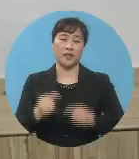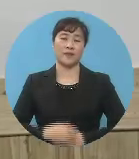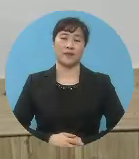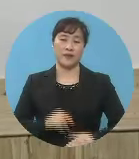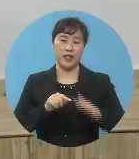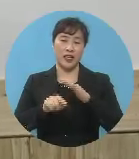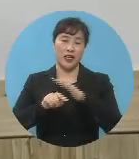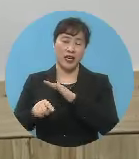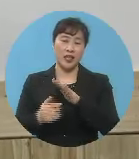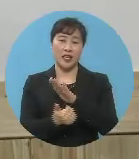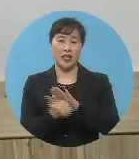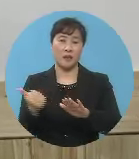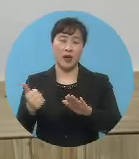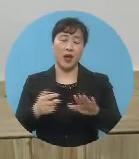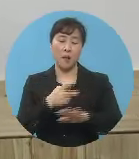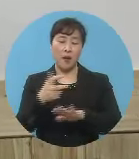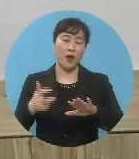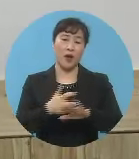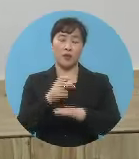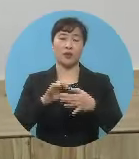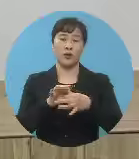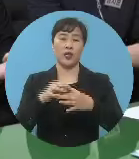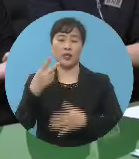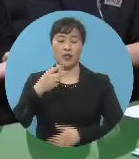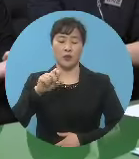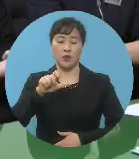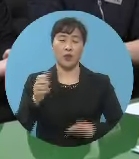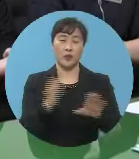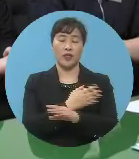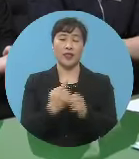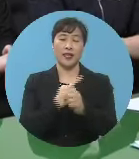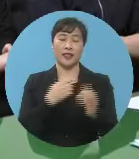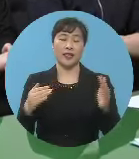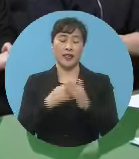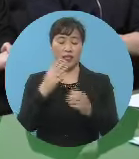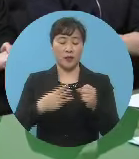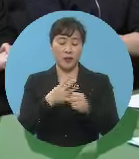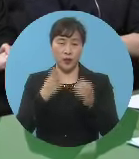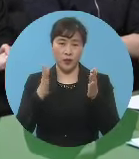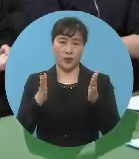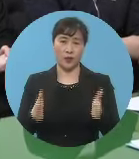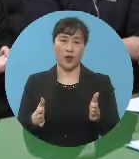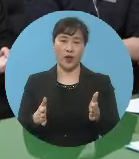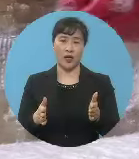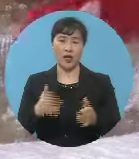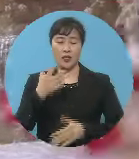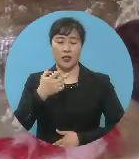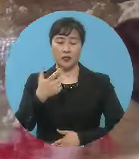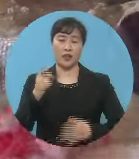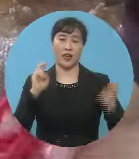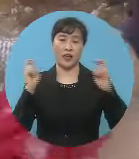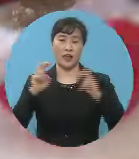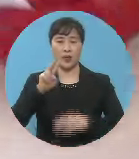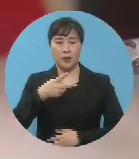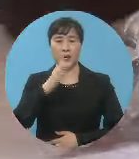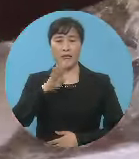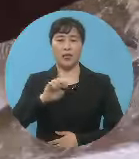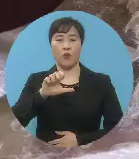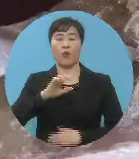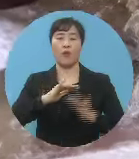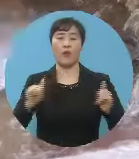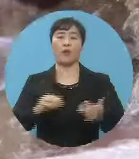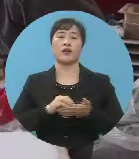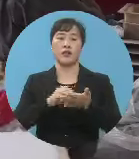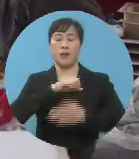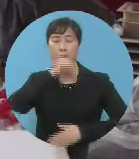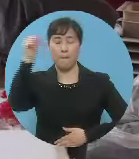찾아가는 청년 희망 버스 사업을 통해 2015년부터 지난해까지 3년 동안 76개 기업에 245명을